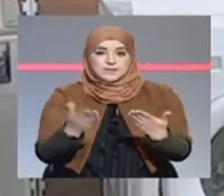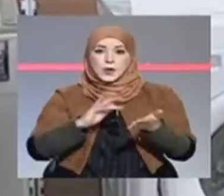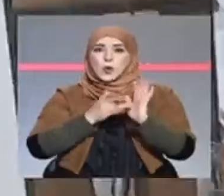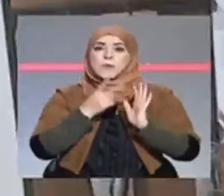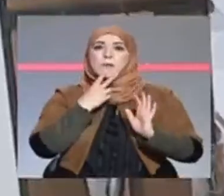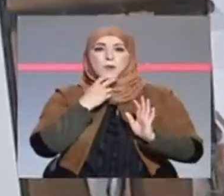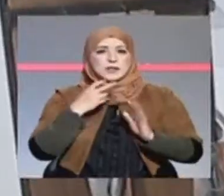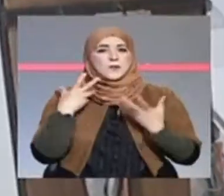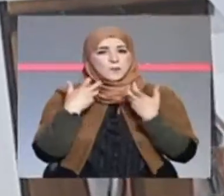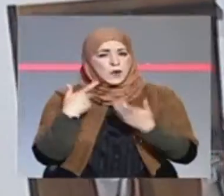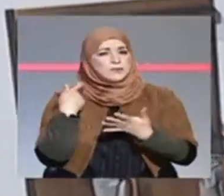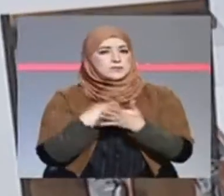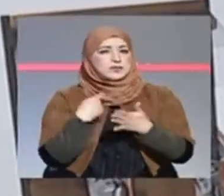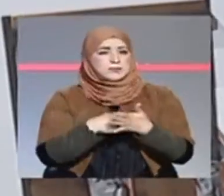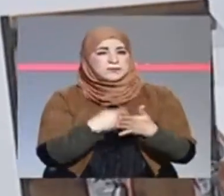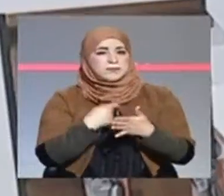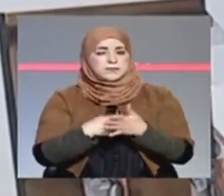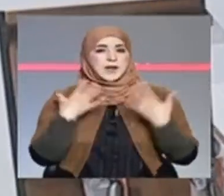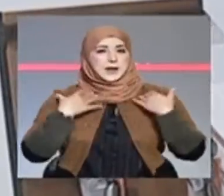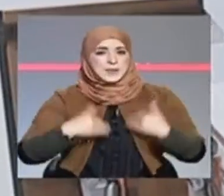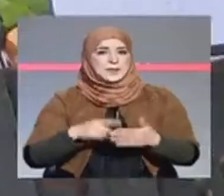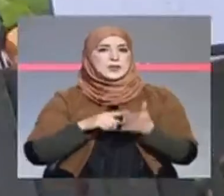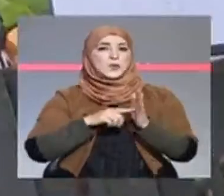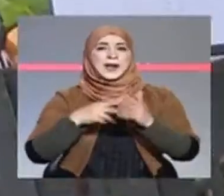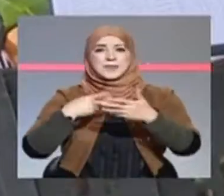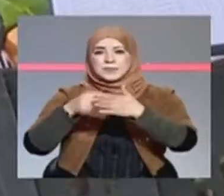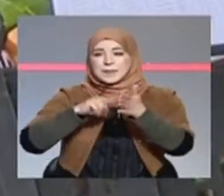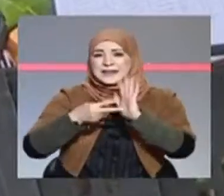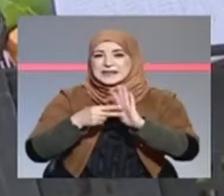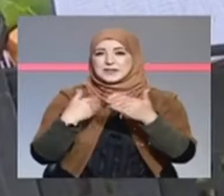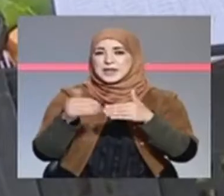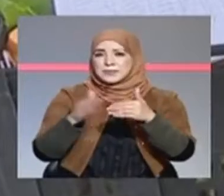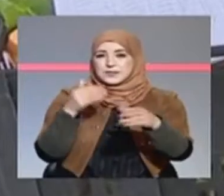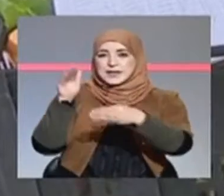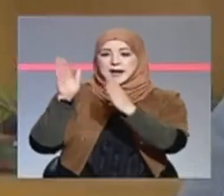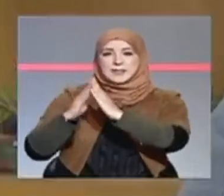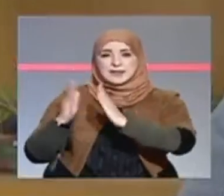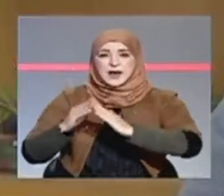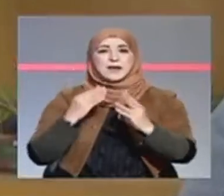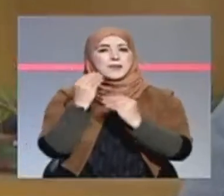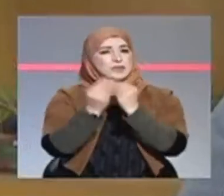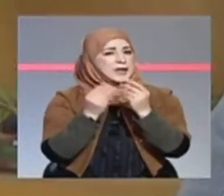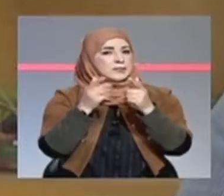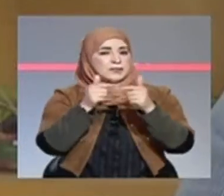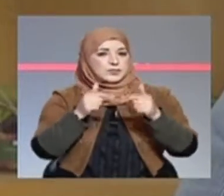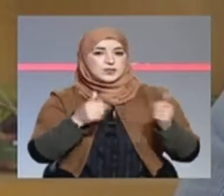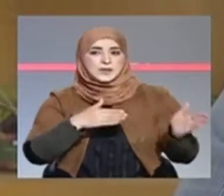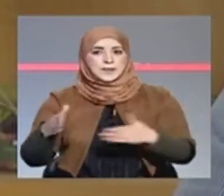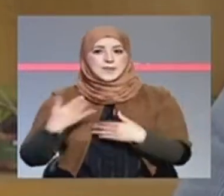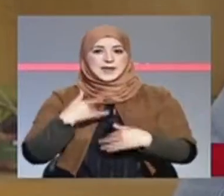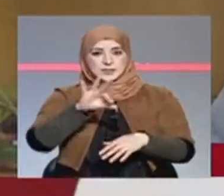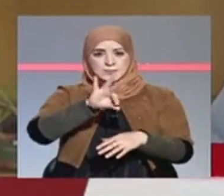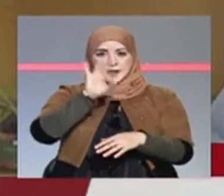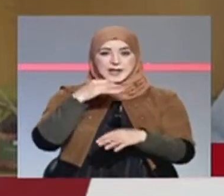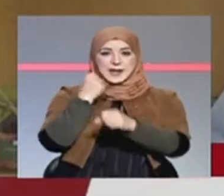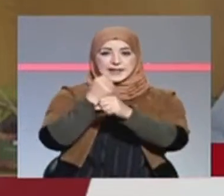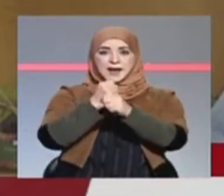خصوصا على الملابس والالات الكهرومنزليه اضافه الى مع الفلاحه